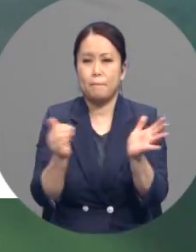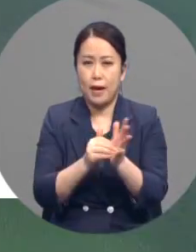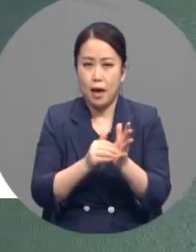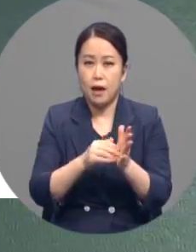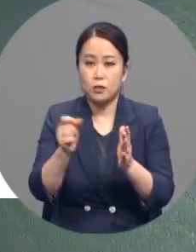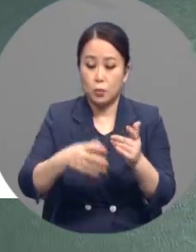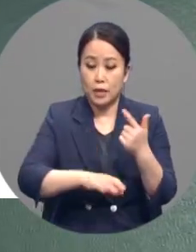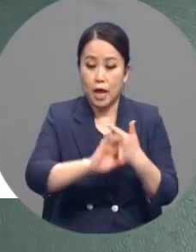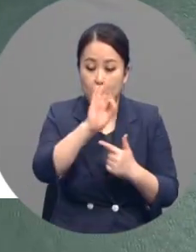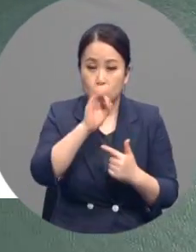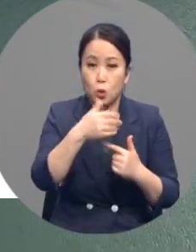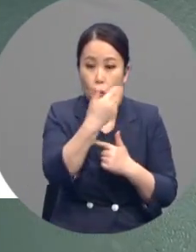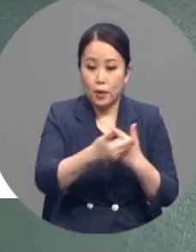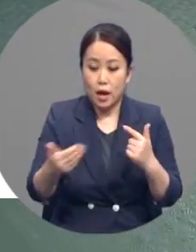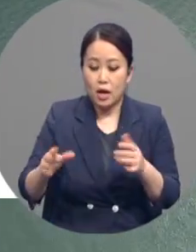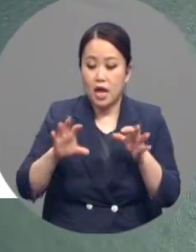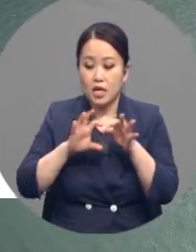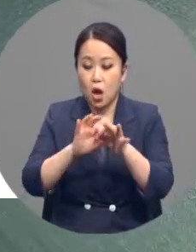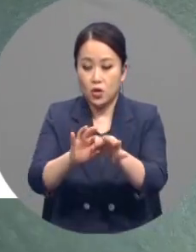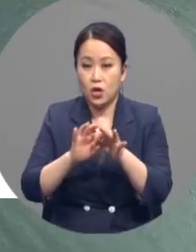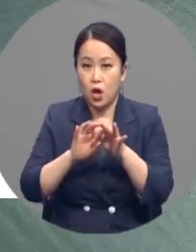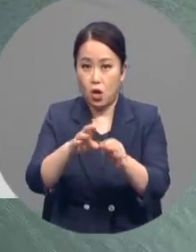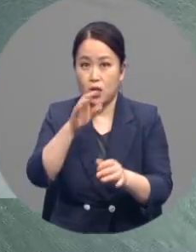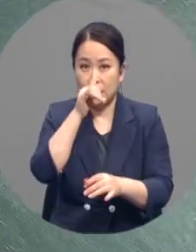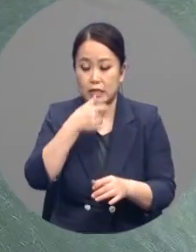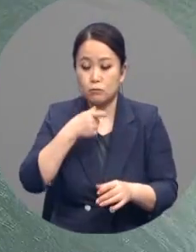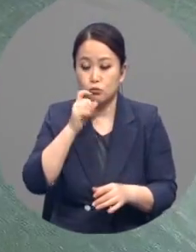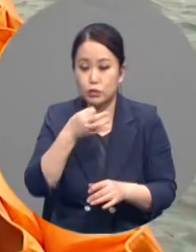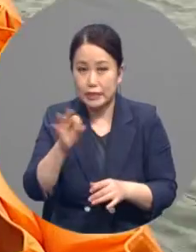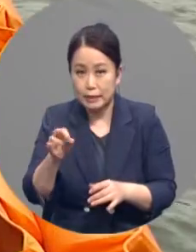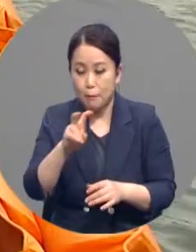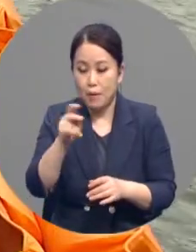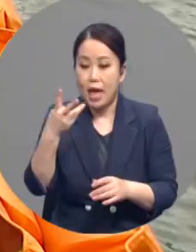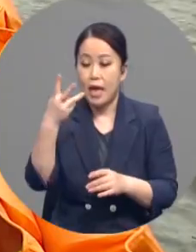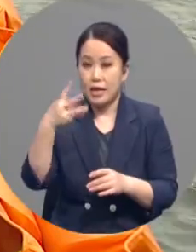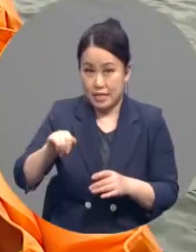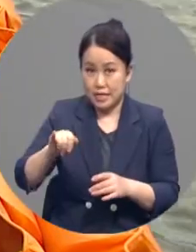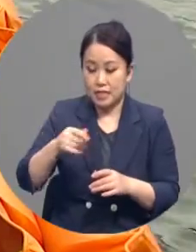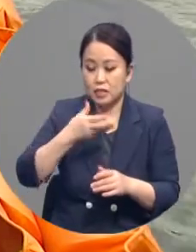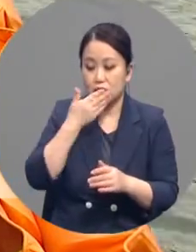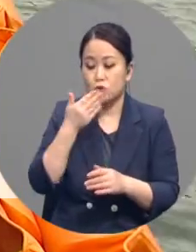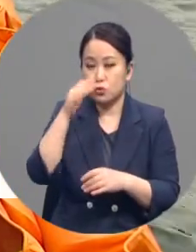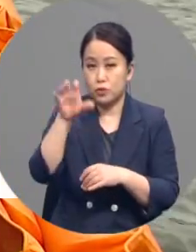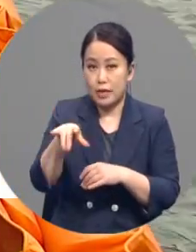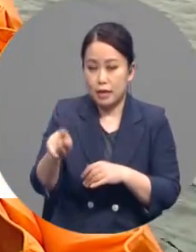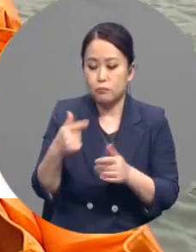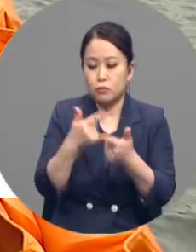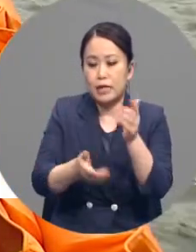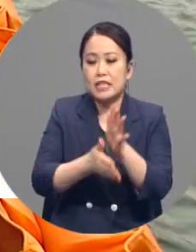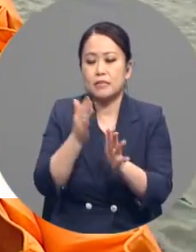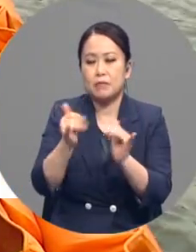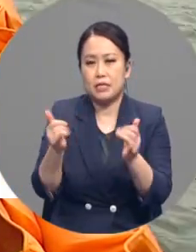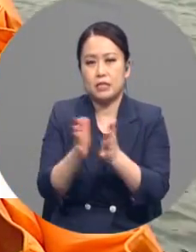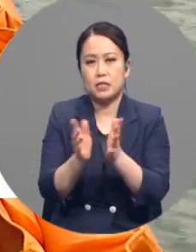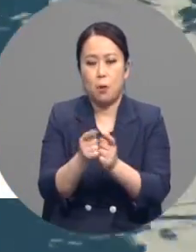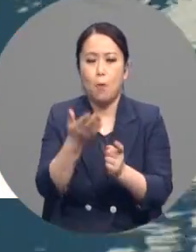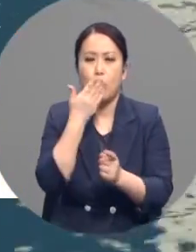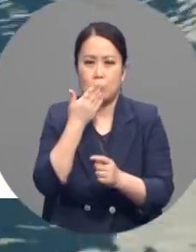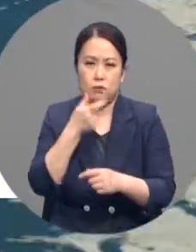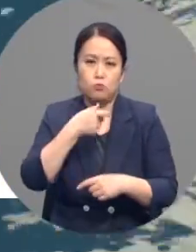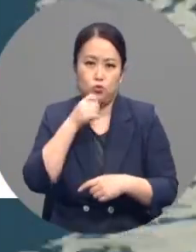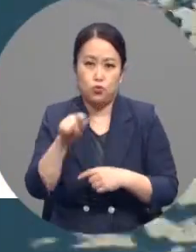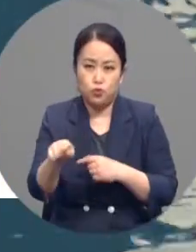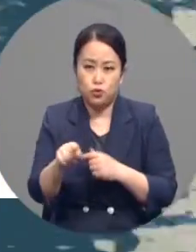연결되는 묽은 메리치수장은 부산 시민의 식수원입니다. 지난달 환경부의 4차례 조사에서 유해 남조류